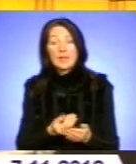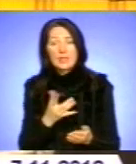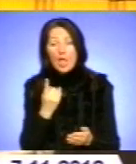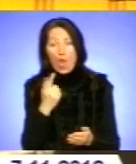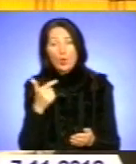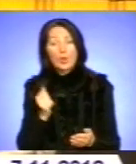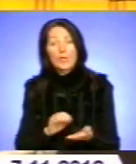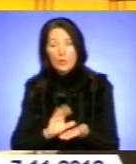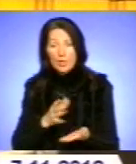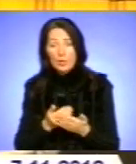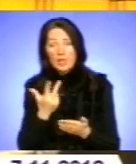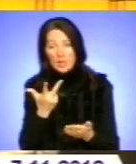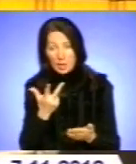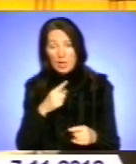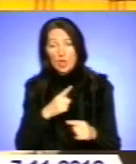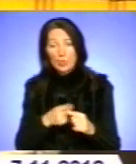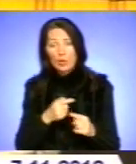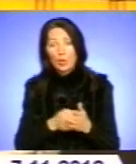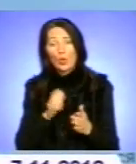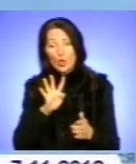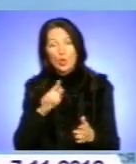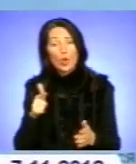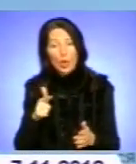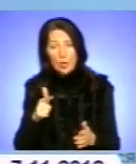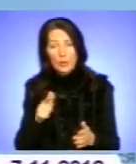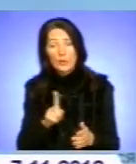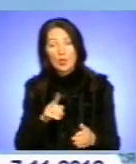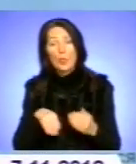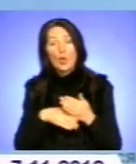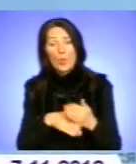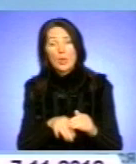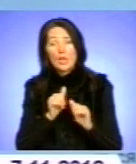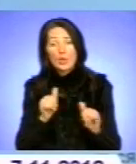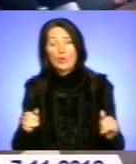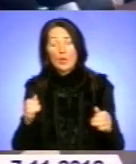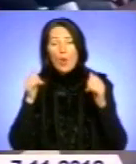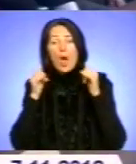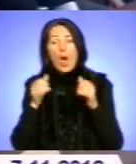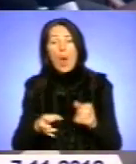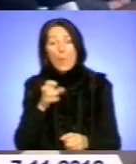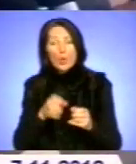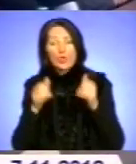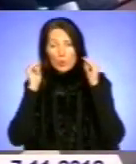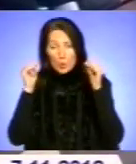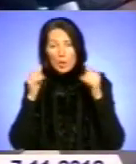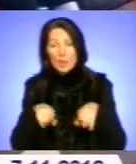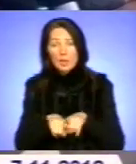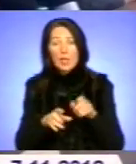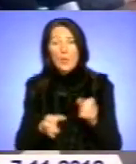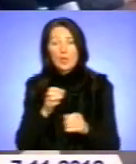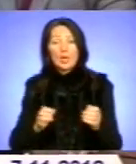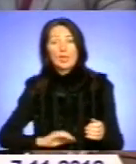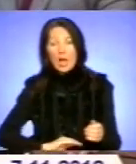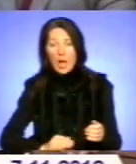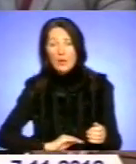вища, тобто десь 3,5 до 4 гривень. Аби допомогти розвитку молочного господарства та молочарських сільськогосподарських кооперативів,